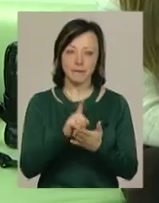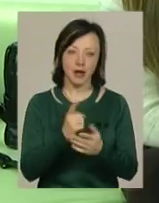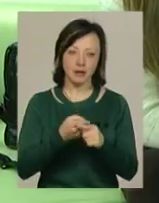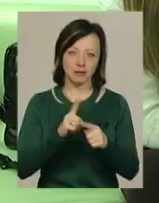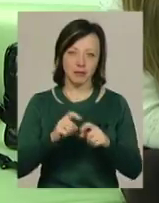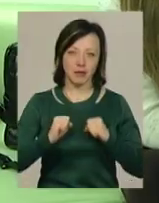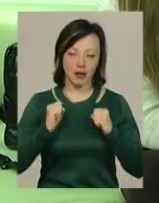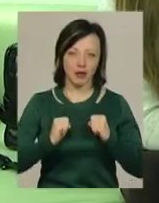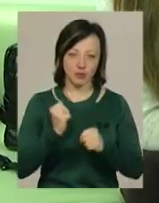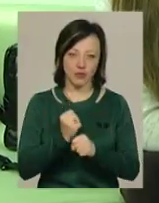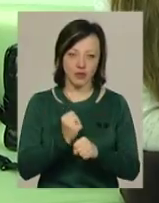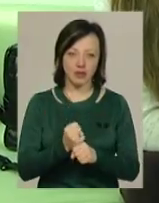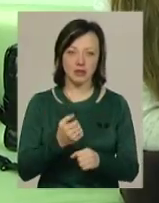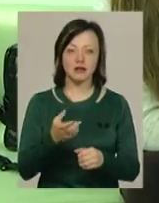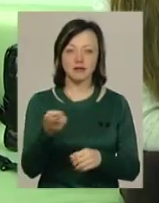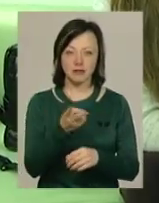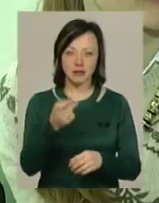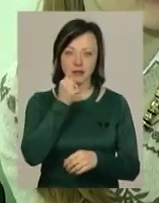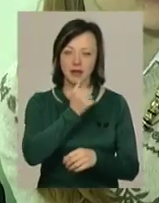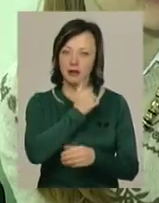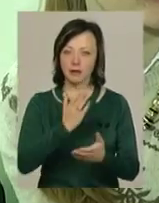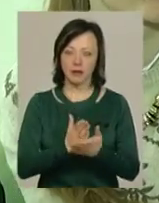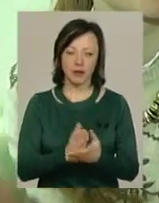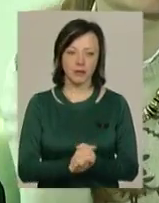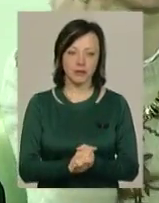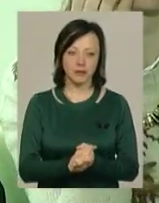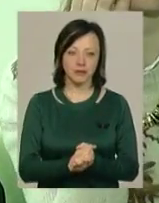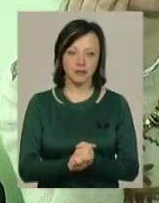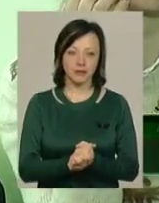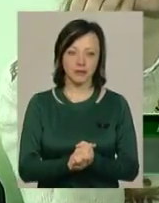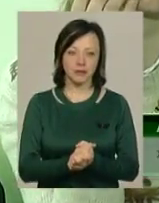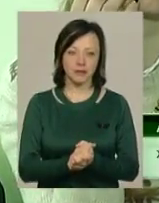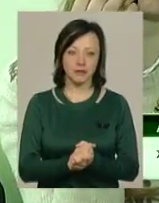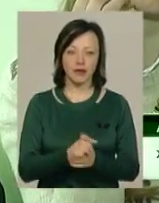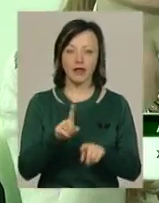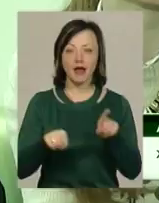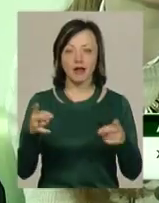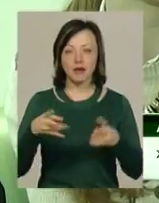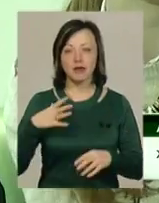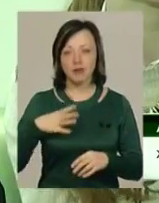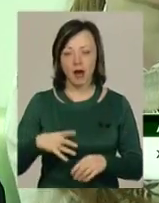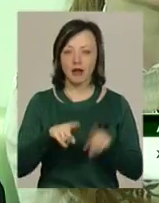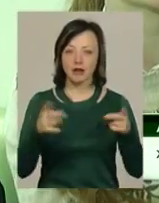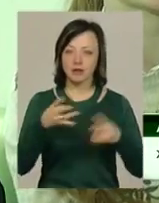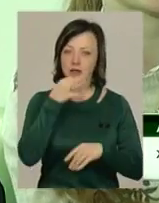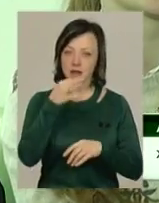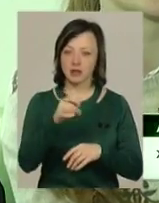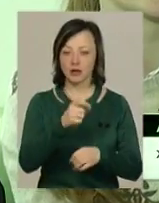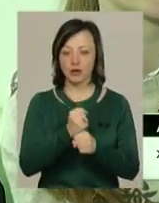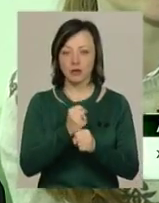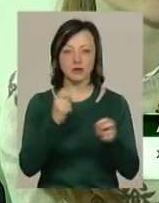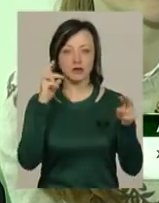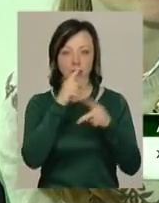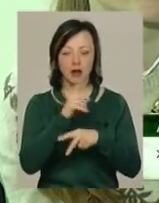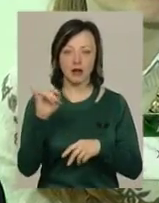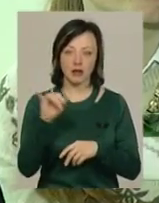працювати. Свій секрет мають і Андрій з Катериною. Деколи треба потерпіти, а деколи треба і сказати, що ти робиш не так